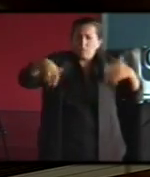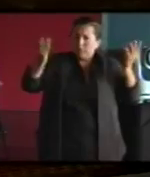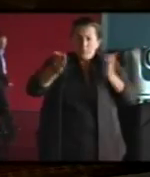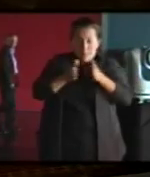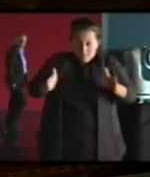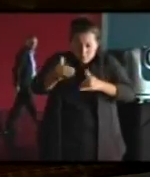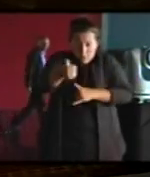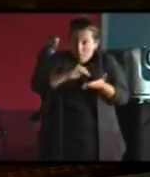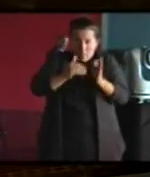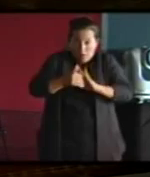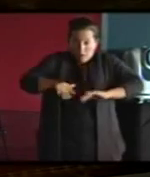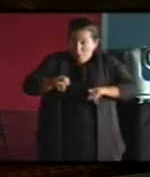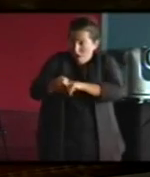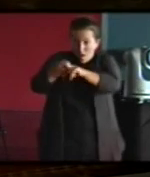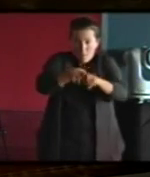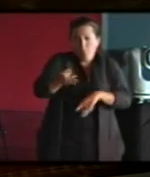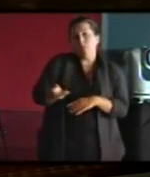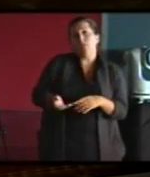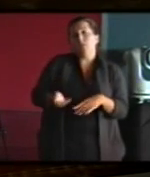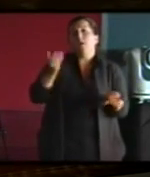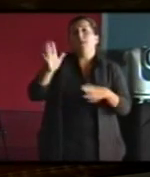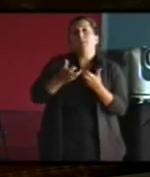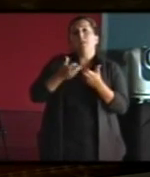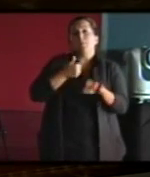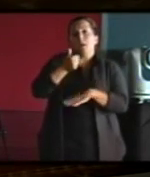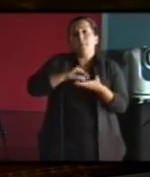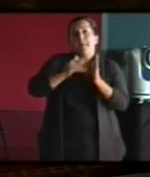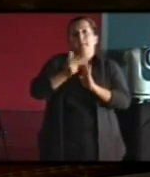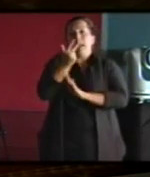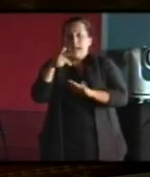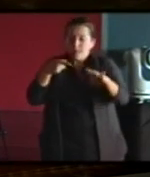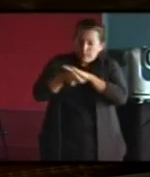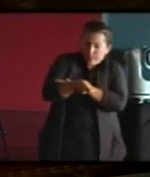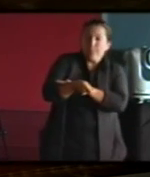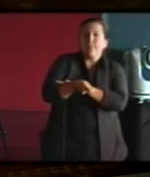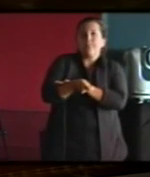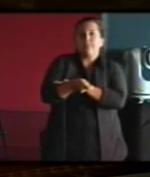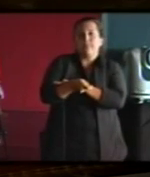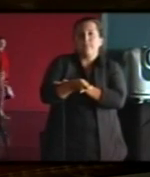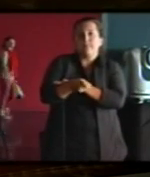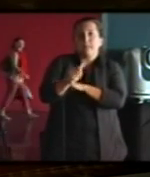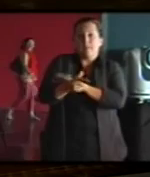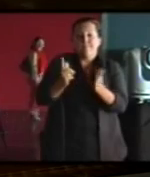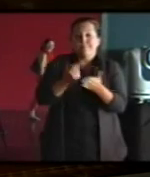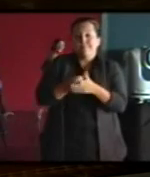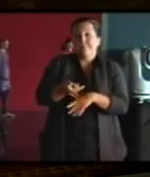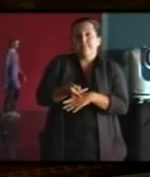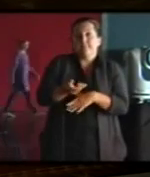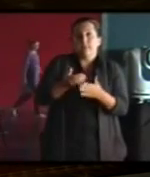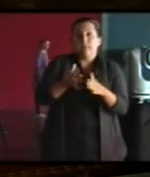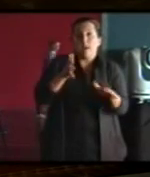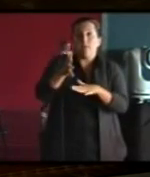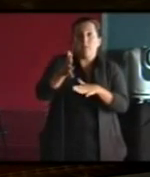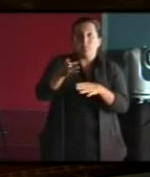Or, quand vous subventionnez le mètre carré, vous tuez son